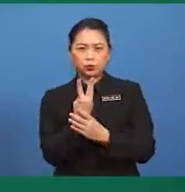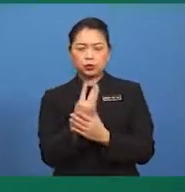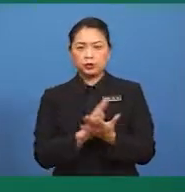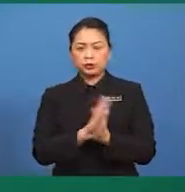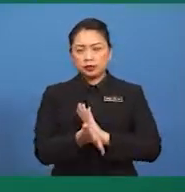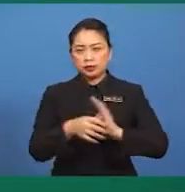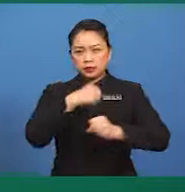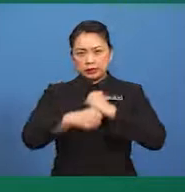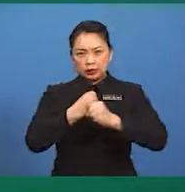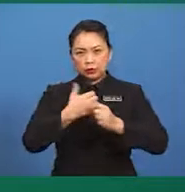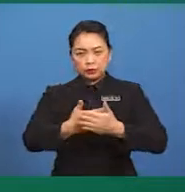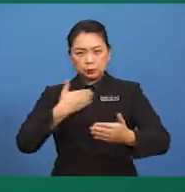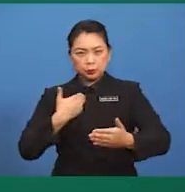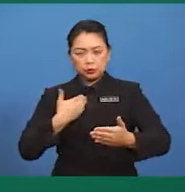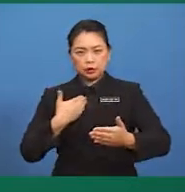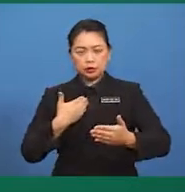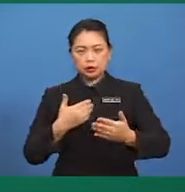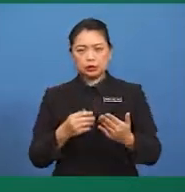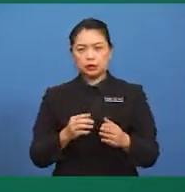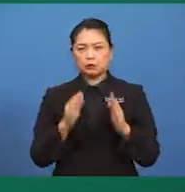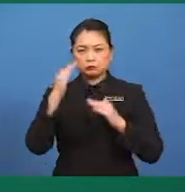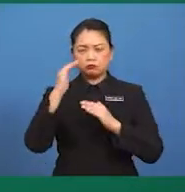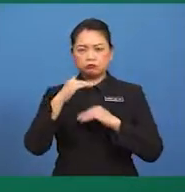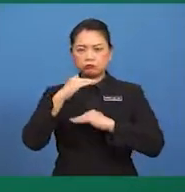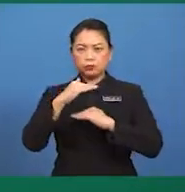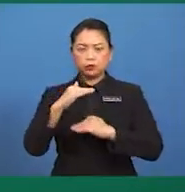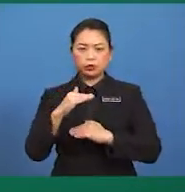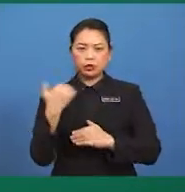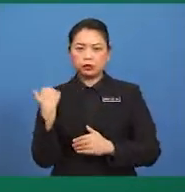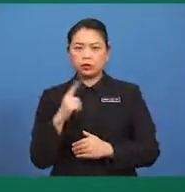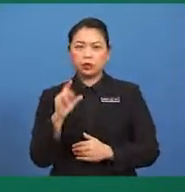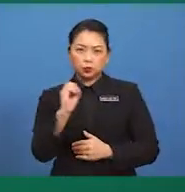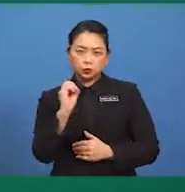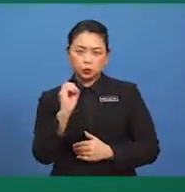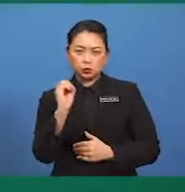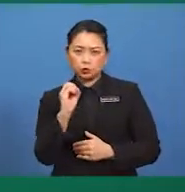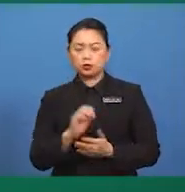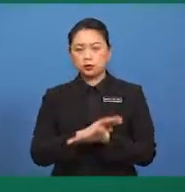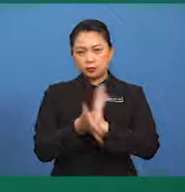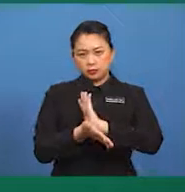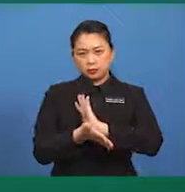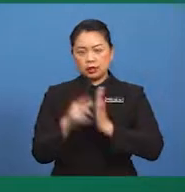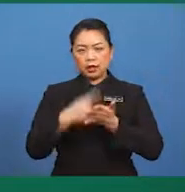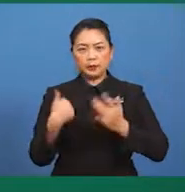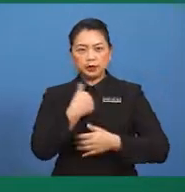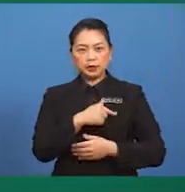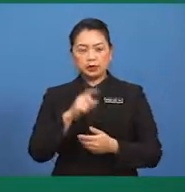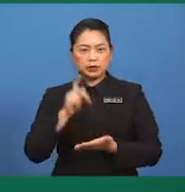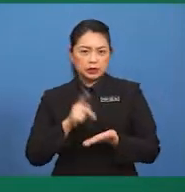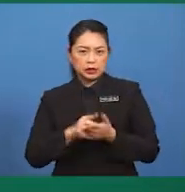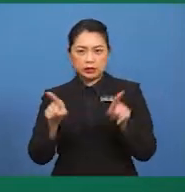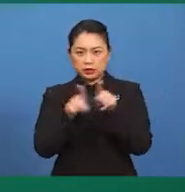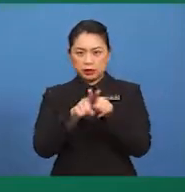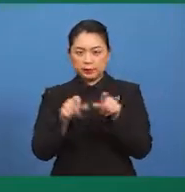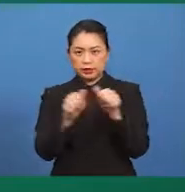tahun sebelumnya adalah peruntukan hutang ragu ialah kosong. Jadi, apa yang kita kira sama